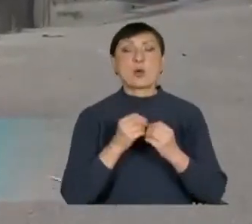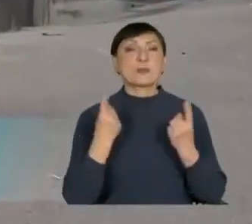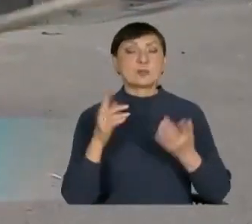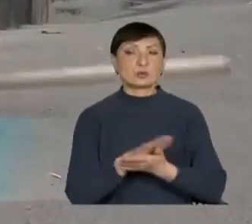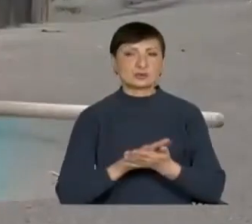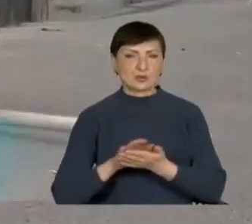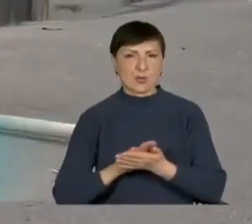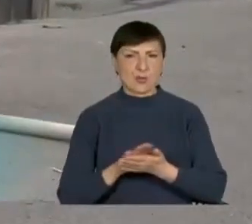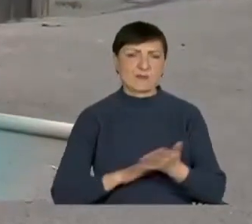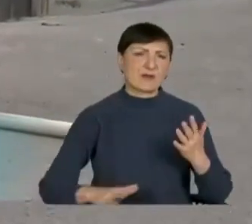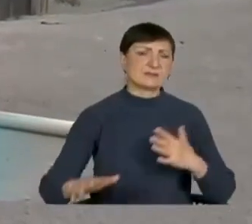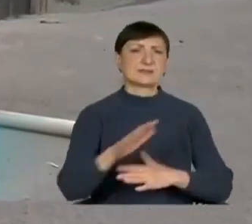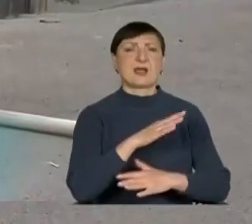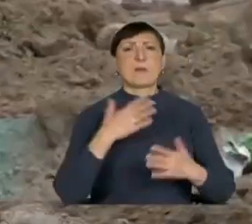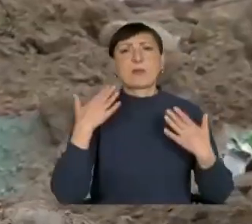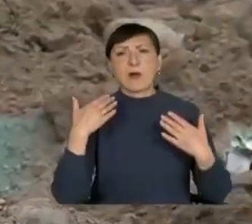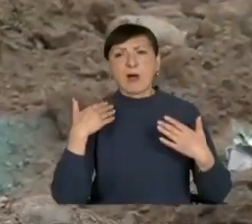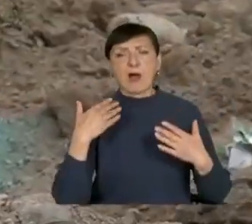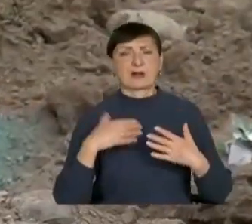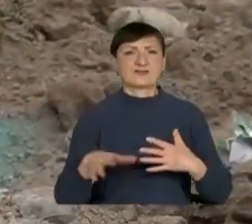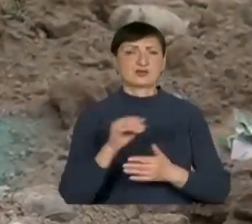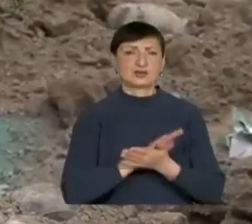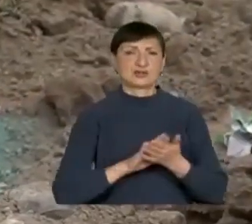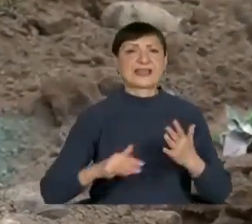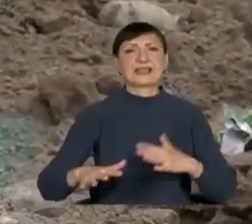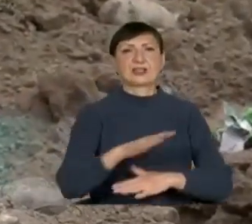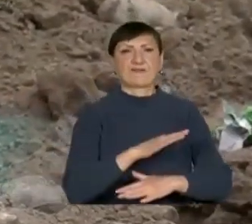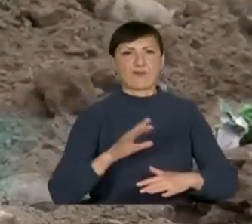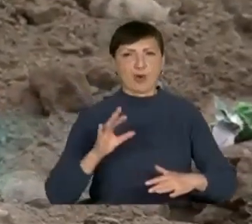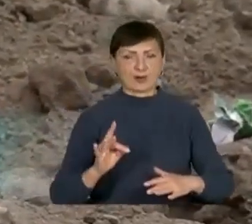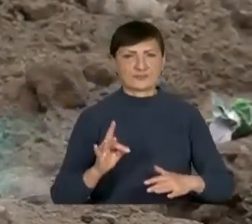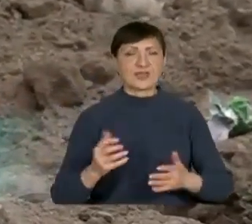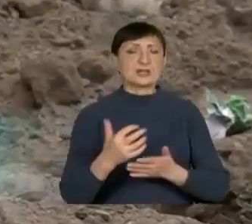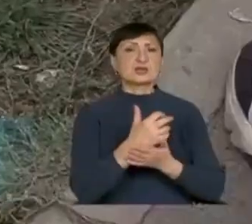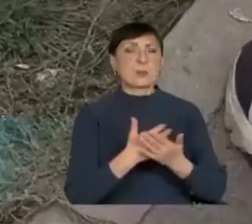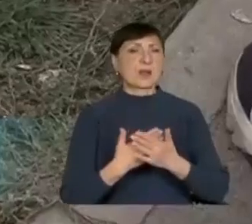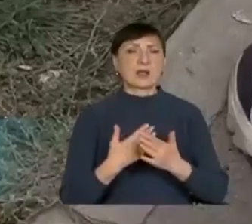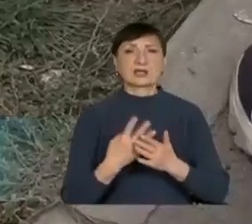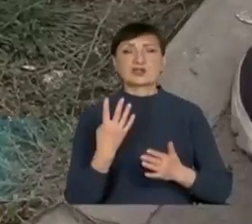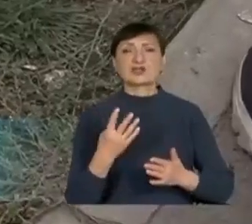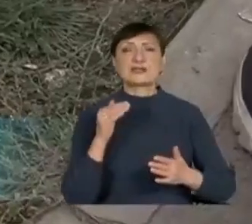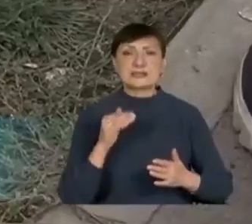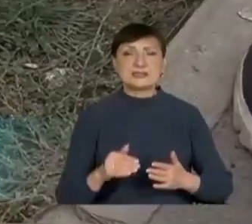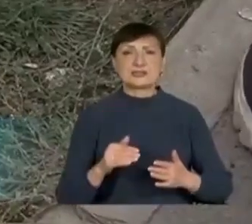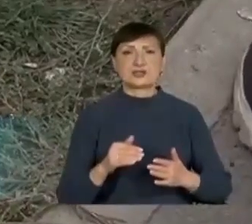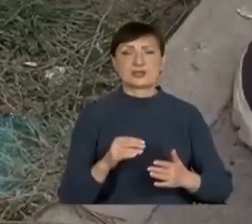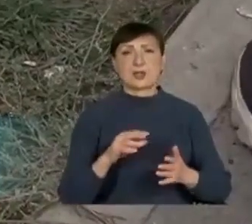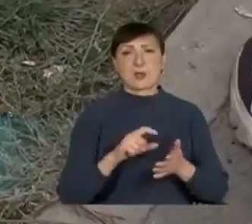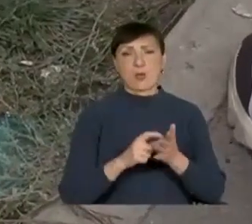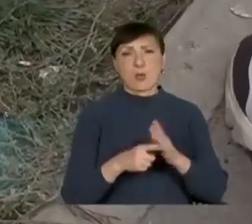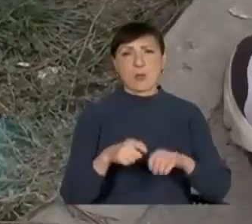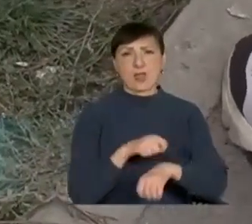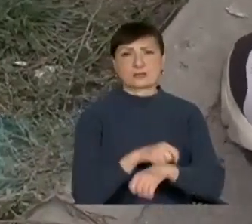очищены рекреационные зоны, парки, скверы и дворовые территории. Собраны порядка 4 тысяч кубометров